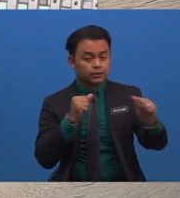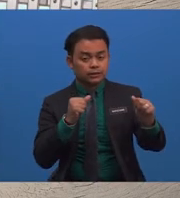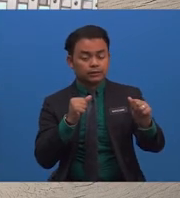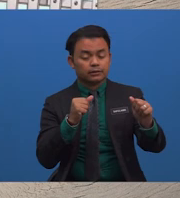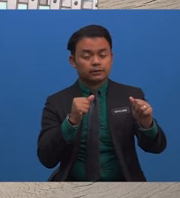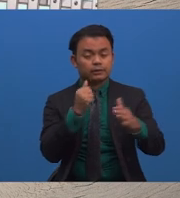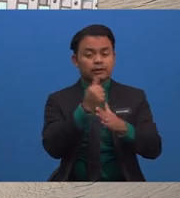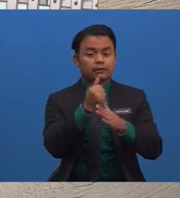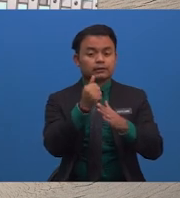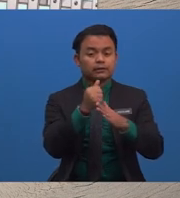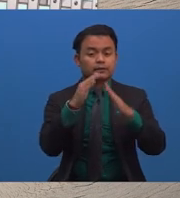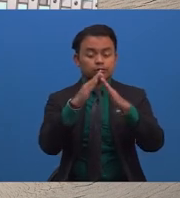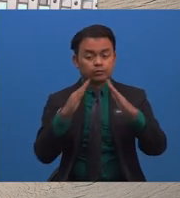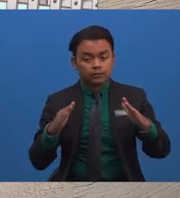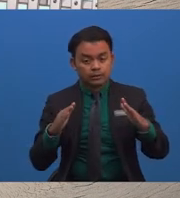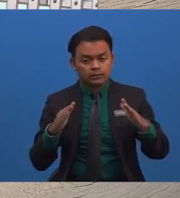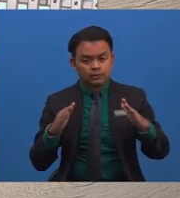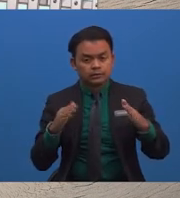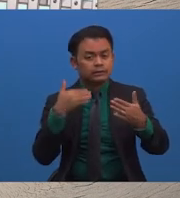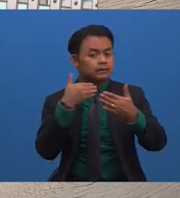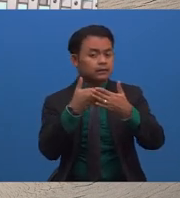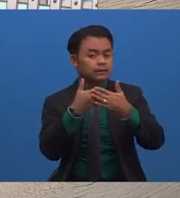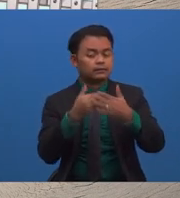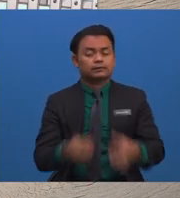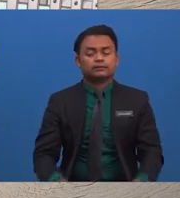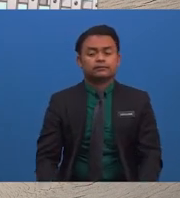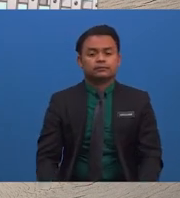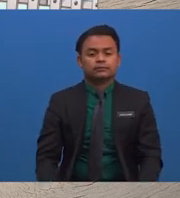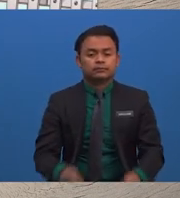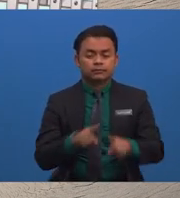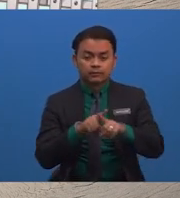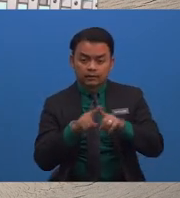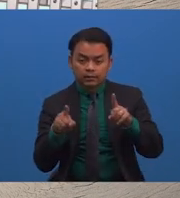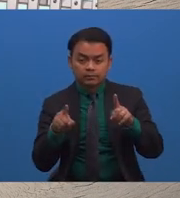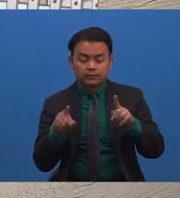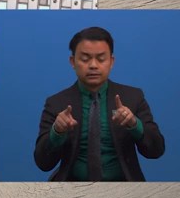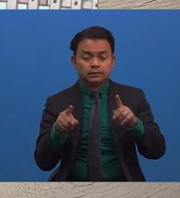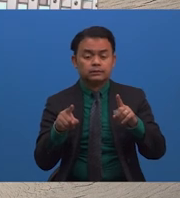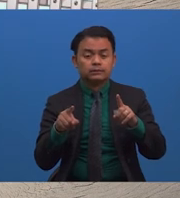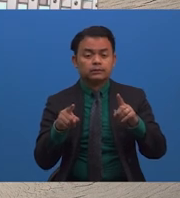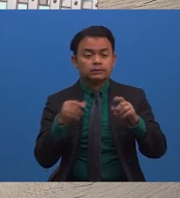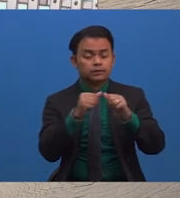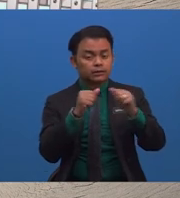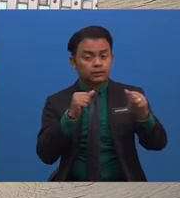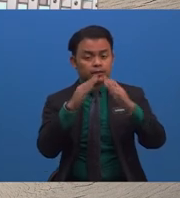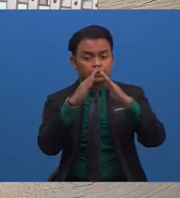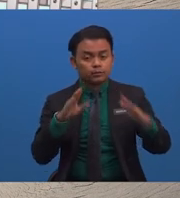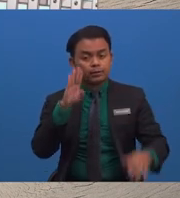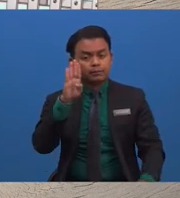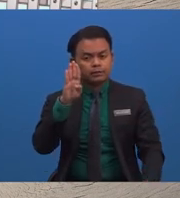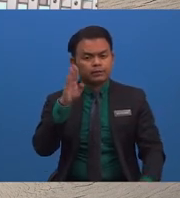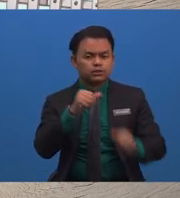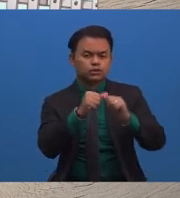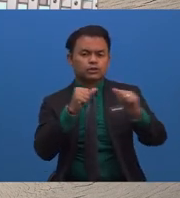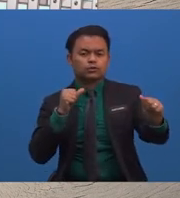dengan rumah A adalah dekat. Manakala jarak Ani dengan rumah B adalah jauh. Oleh